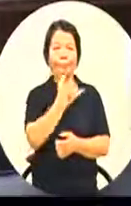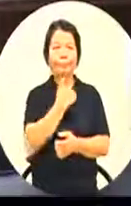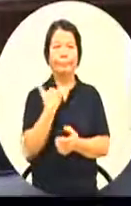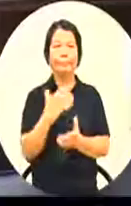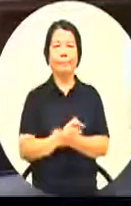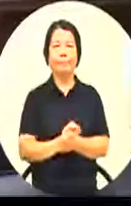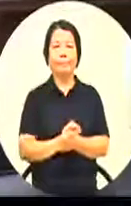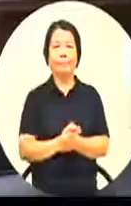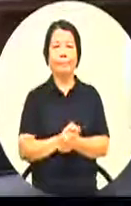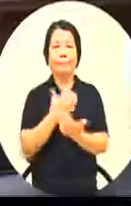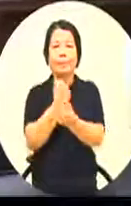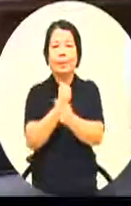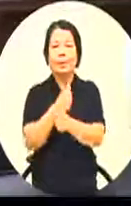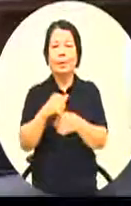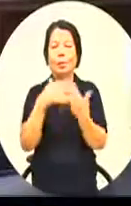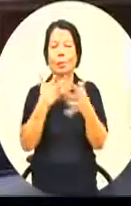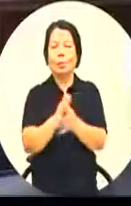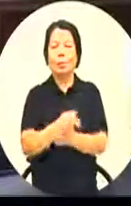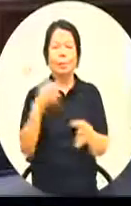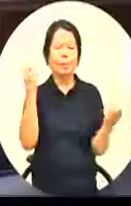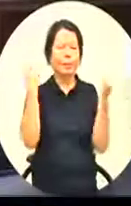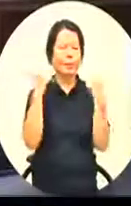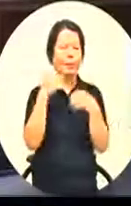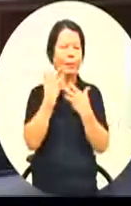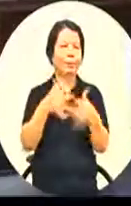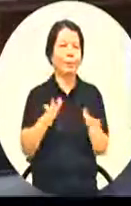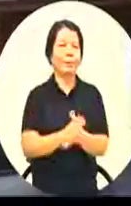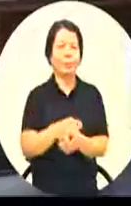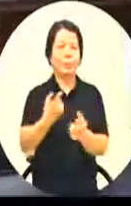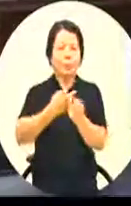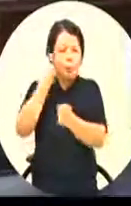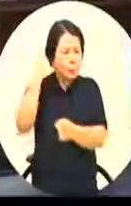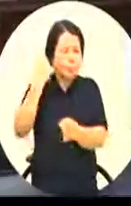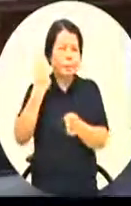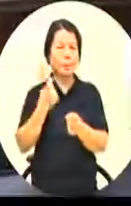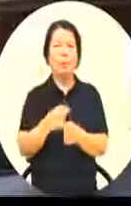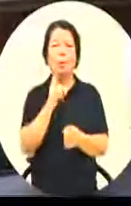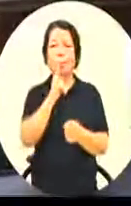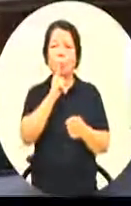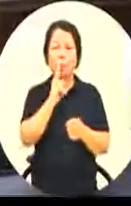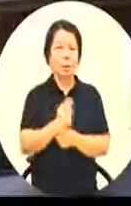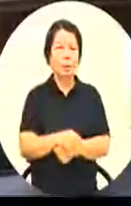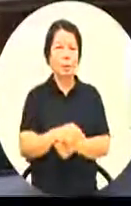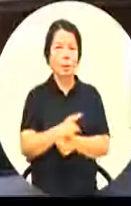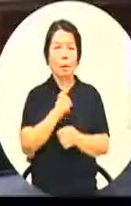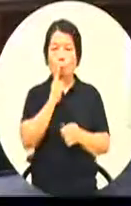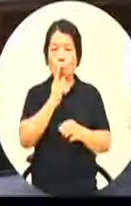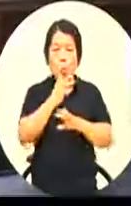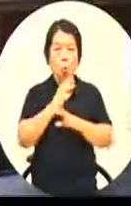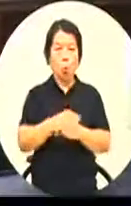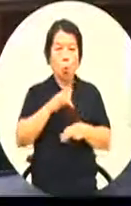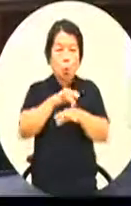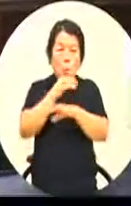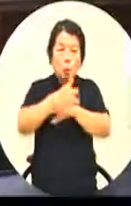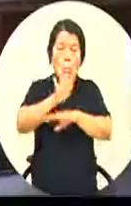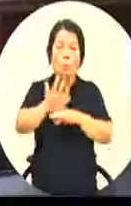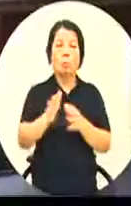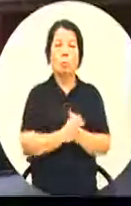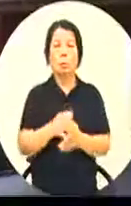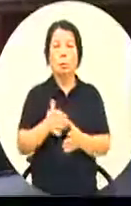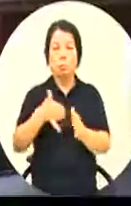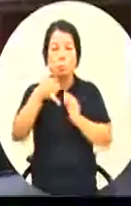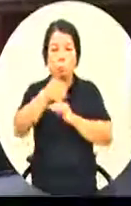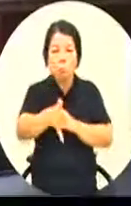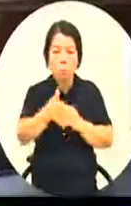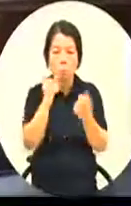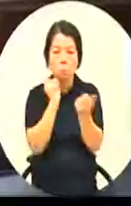考试一定会有人在放有的没的风声嘛哈，至少是十几年前我也听过，但是我现在这十几年来一定有改正了。可是去一个他发现说考完之后他